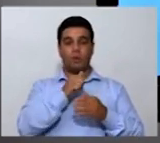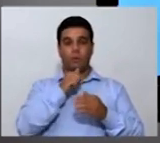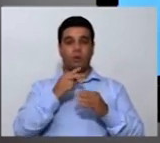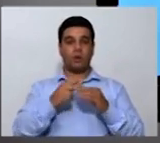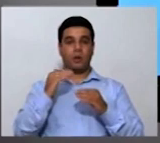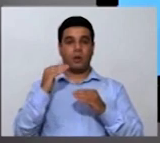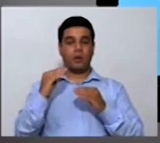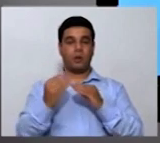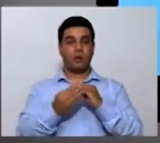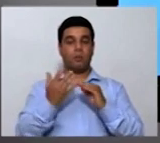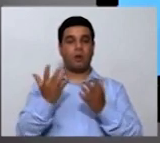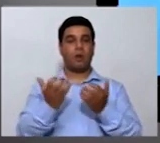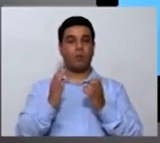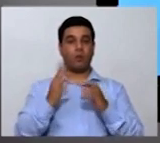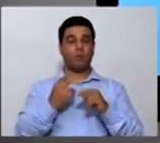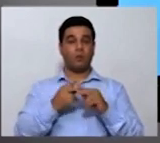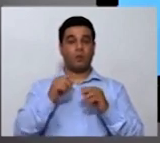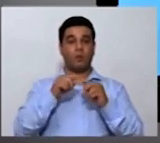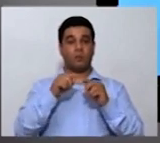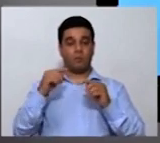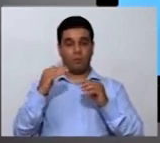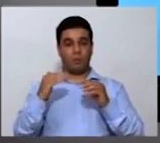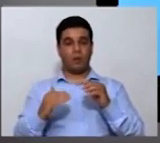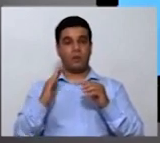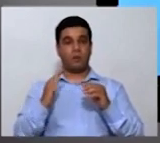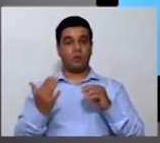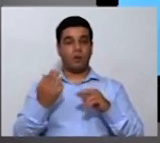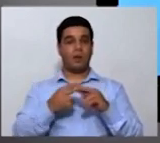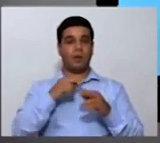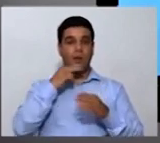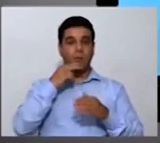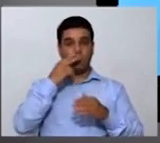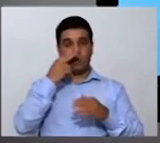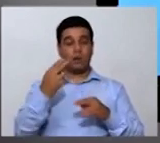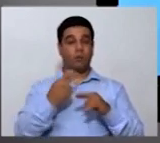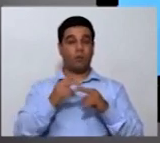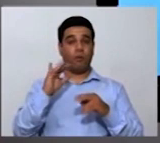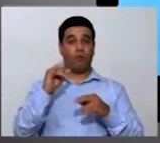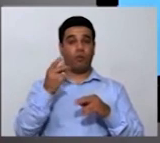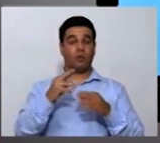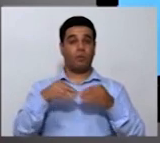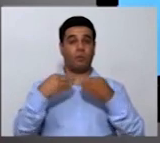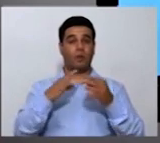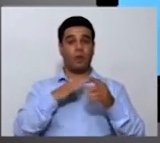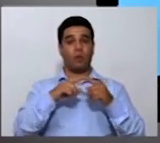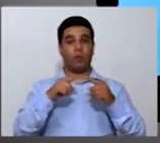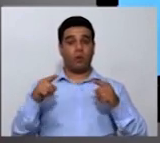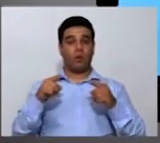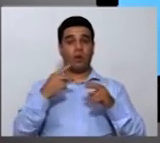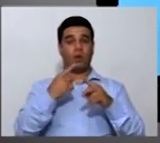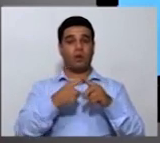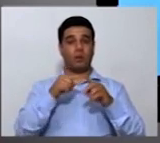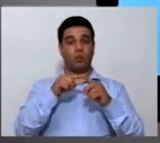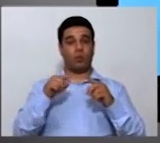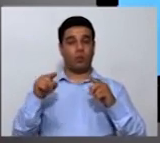qabul qiladi? Ya'ni x o'qidan pastda yotadi. E'tibor bering, funksiya berilgan oraliqda x o'qidan pastda